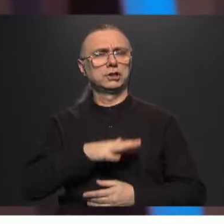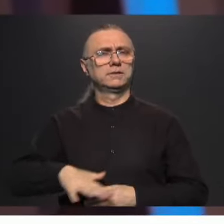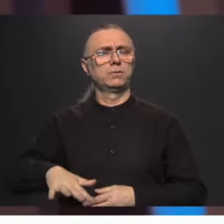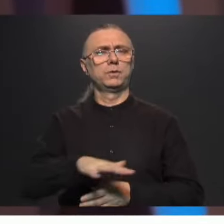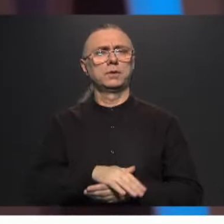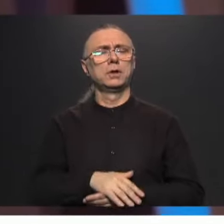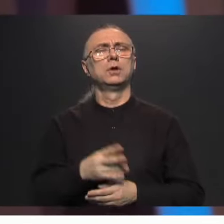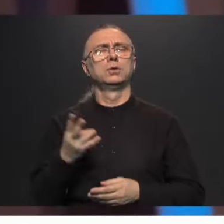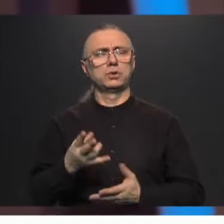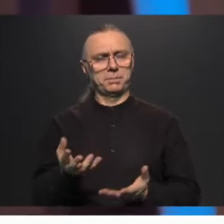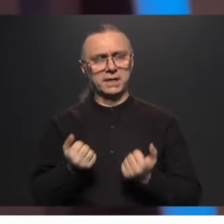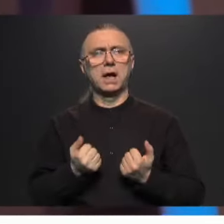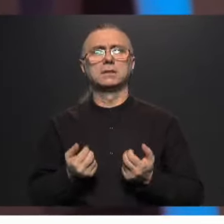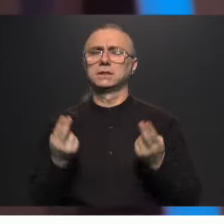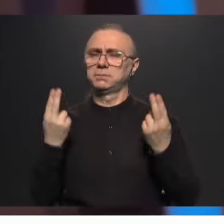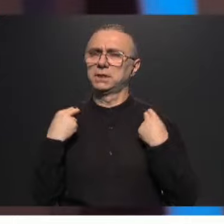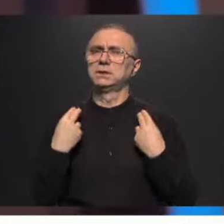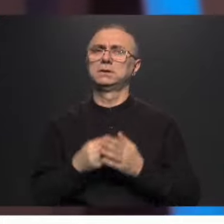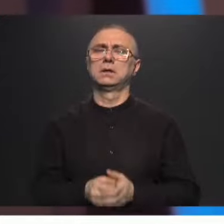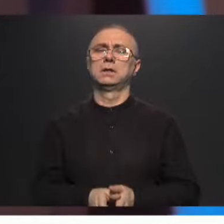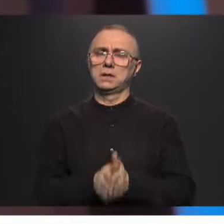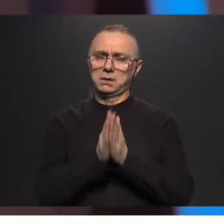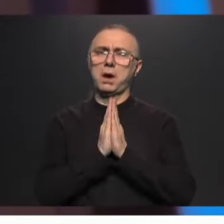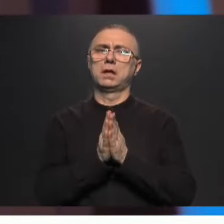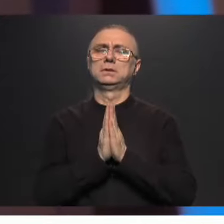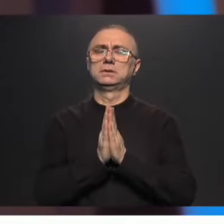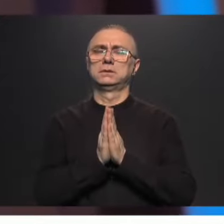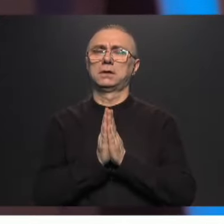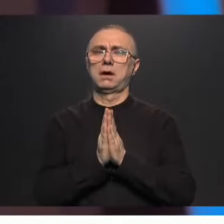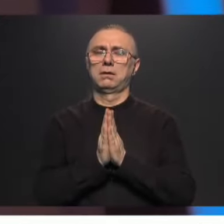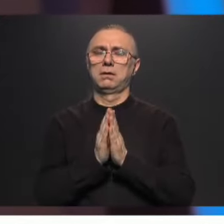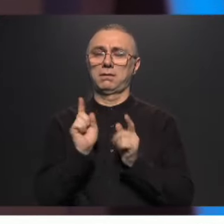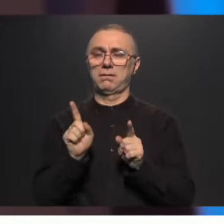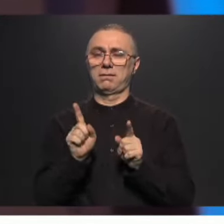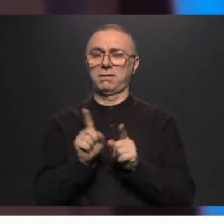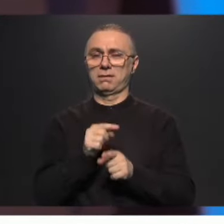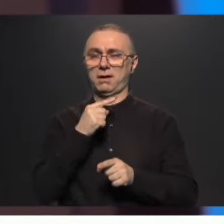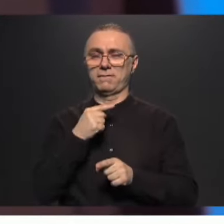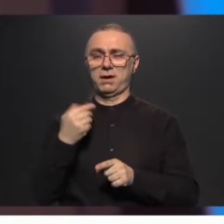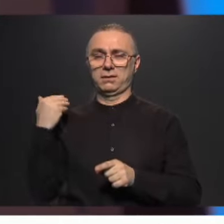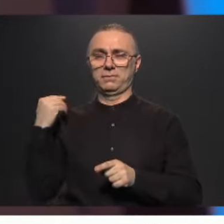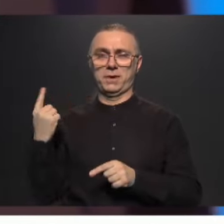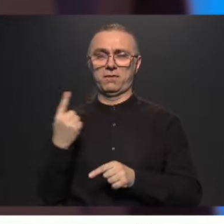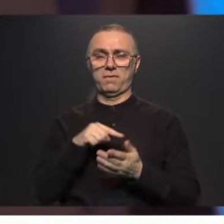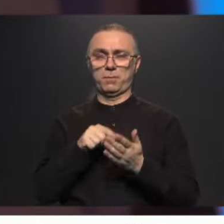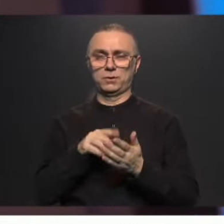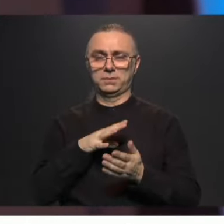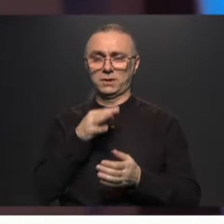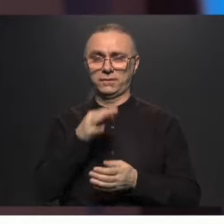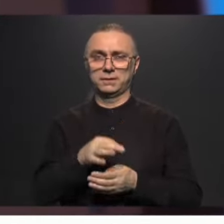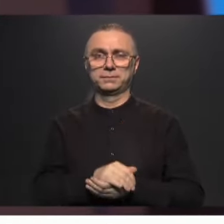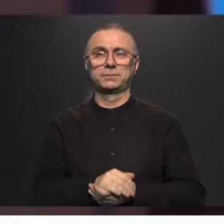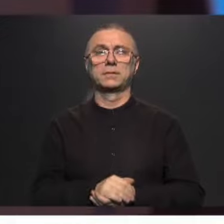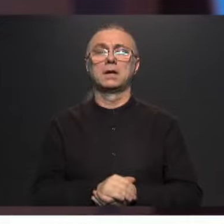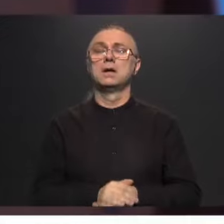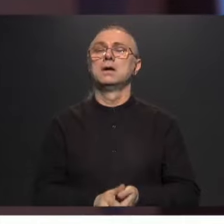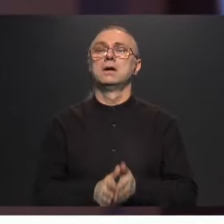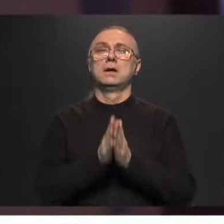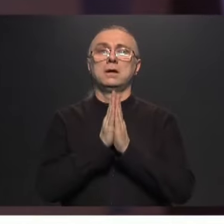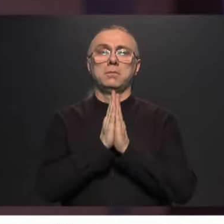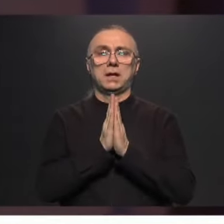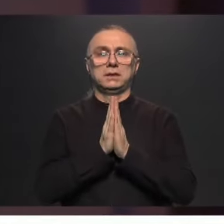смириться и, конечно же, молиться, как вот в первом вопросе, конечно же, молиться всем, что есть у матери, а молитва матери,